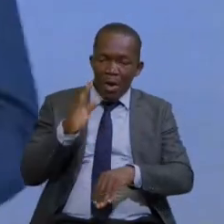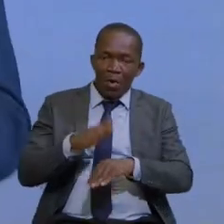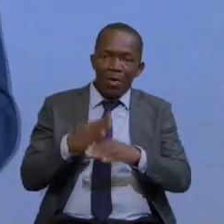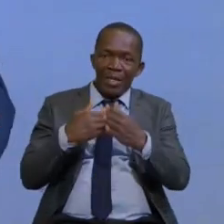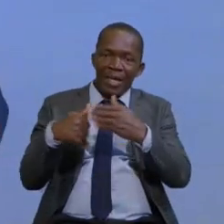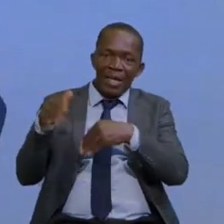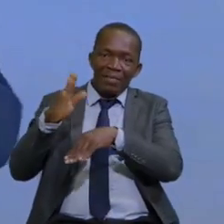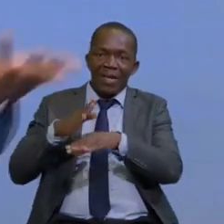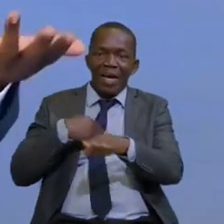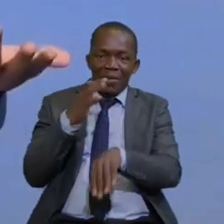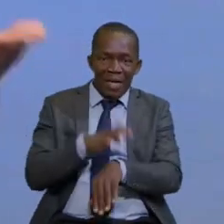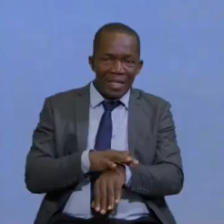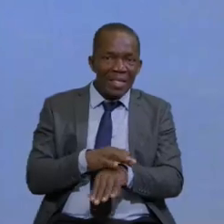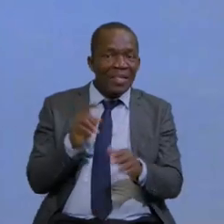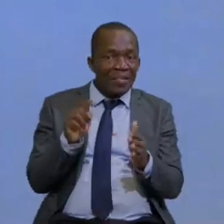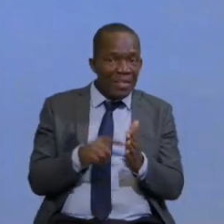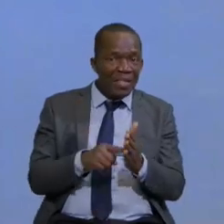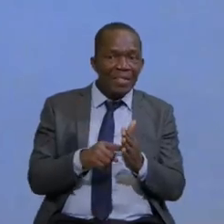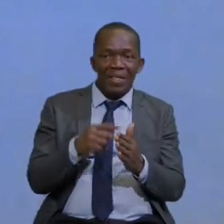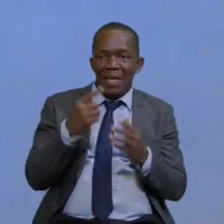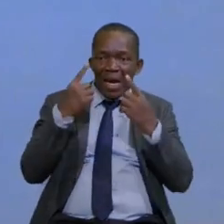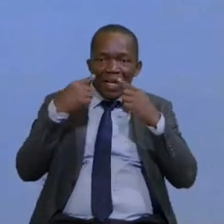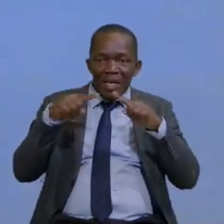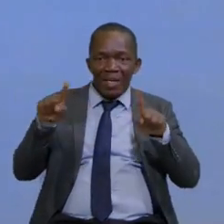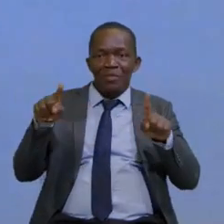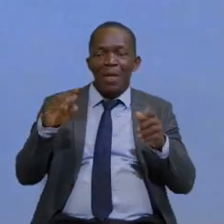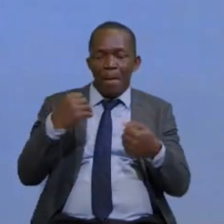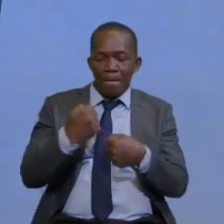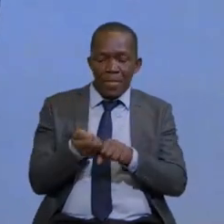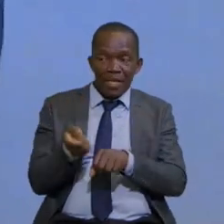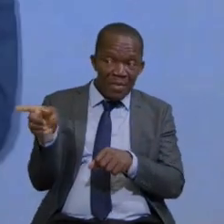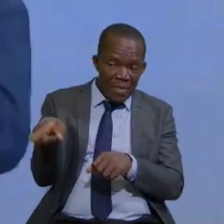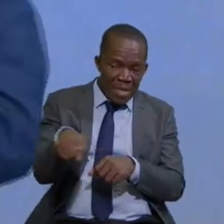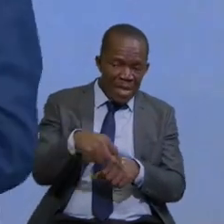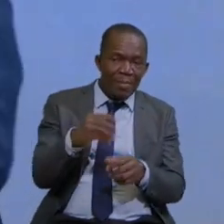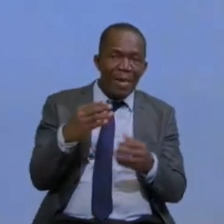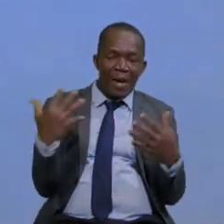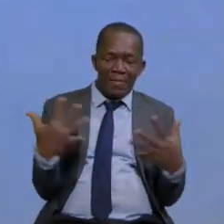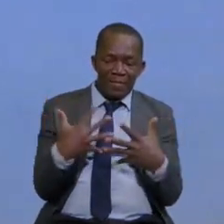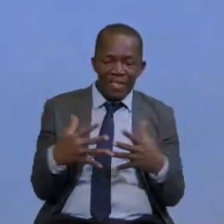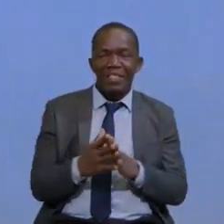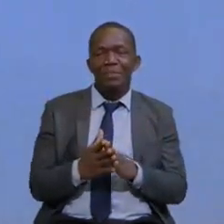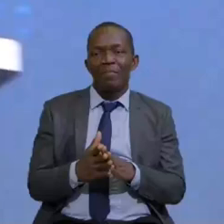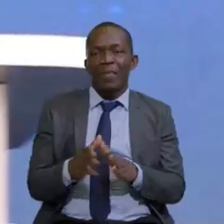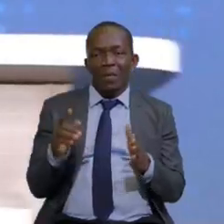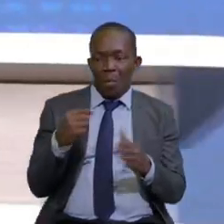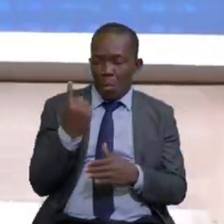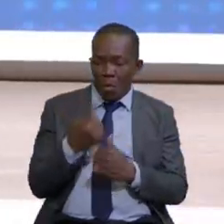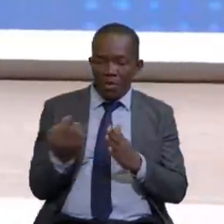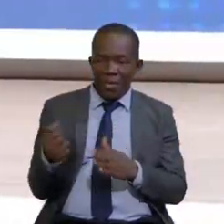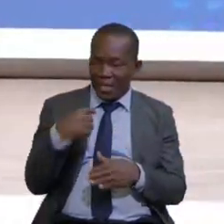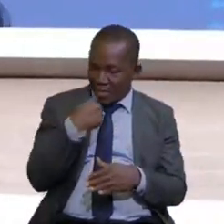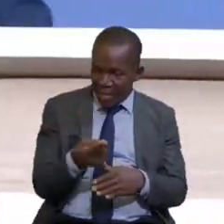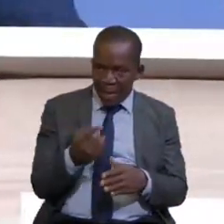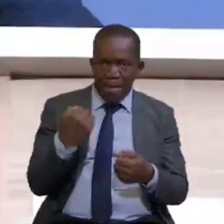leur prédication leur fait peur, leur analyse leur fait peur, ce dont ils parlent les fait peur. Lorsque